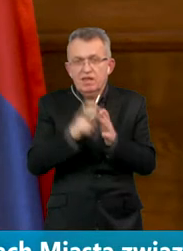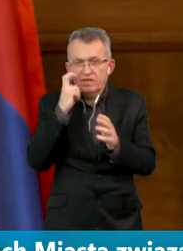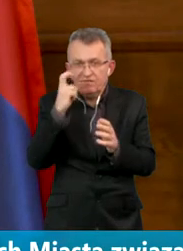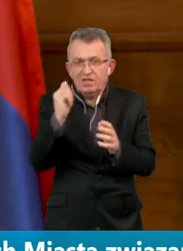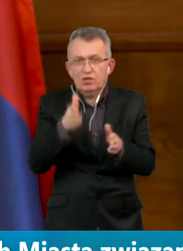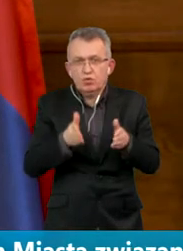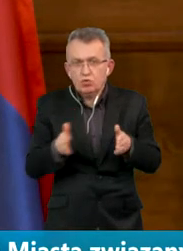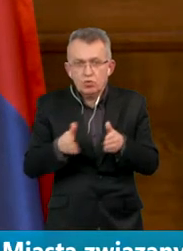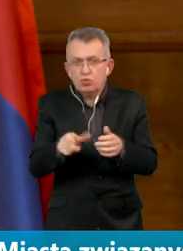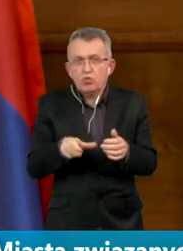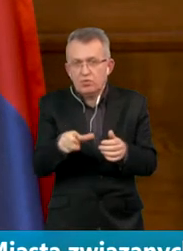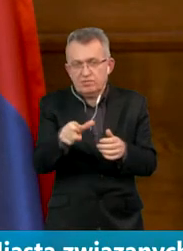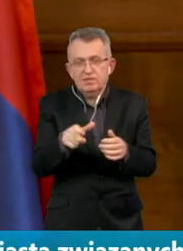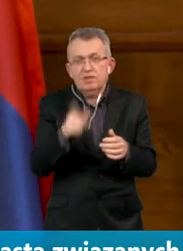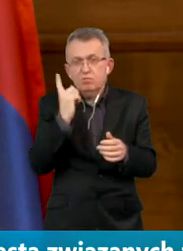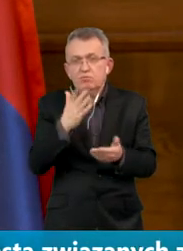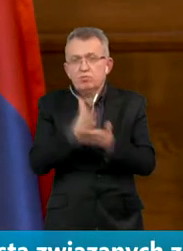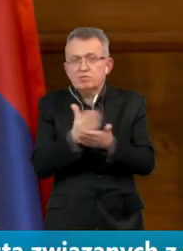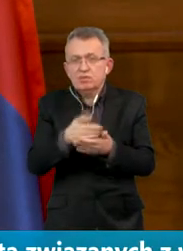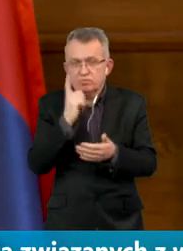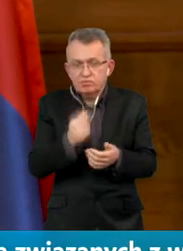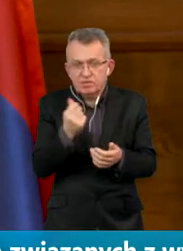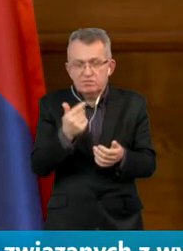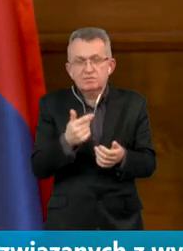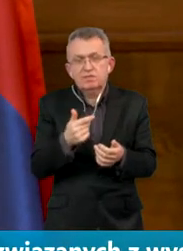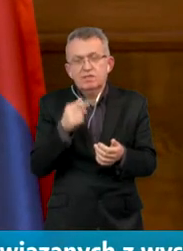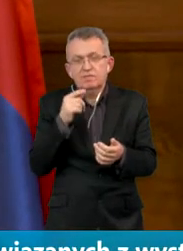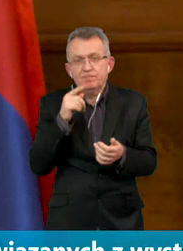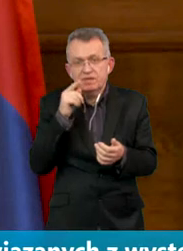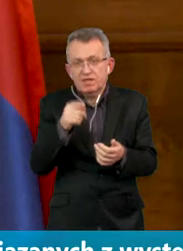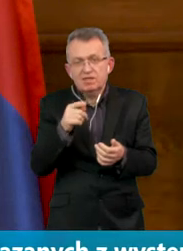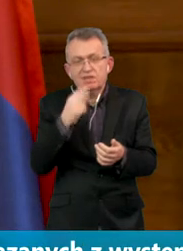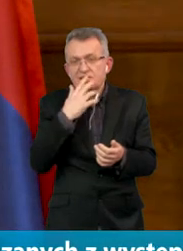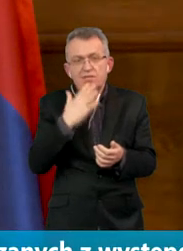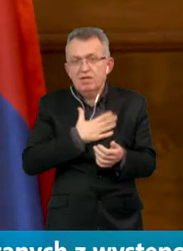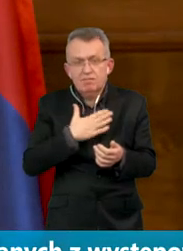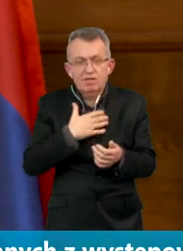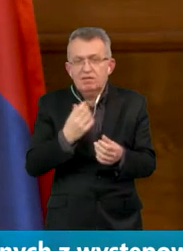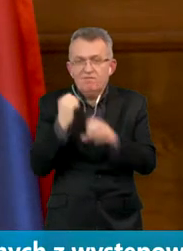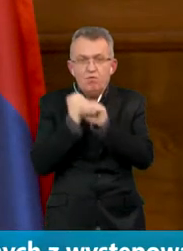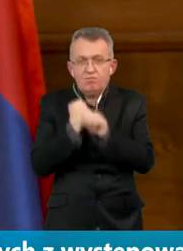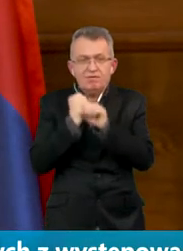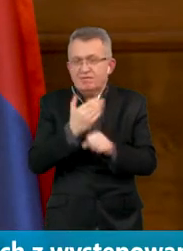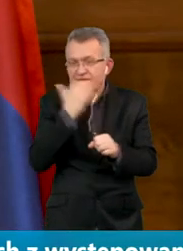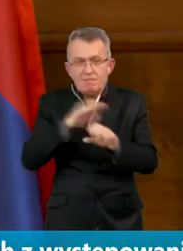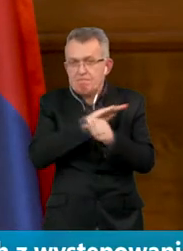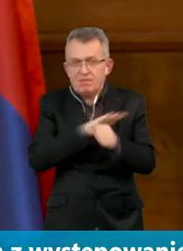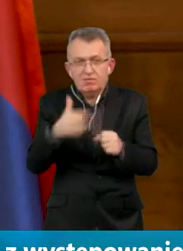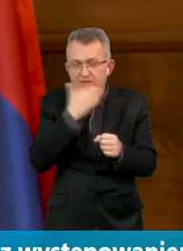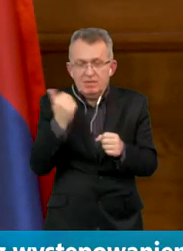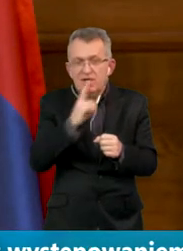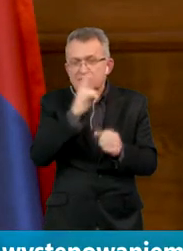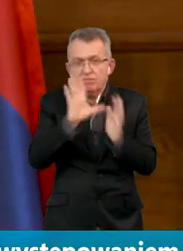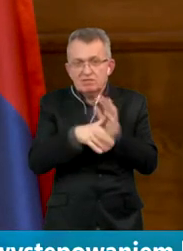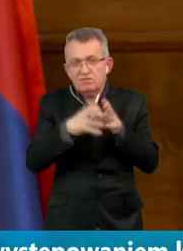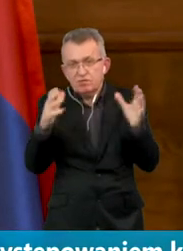torowiska. No i wtedy musimy te pieniądze podzielić, więc nie mamy nieograniczonego worka, tylko każde miasto, w zależności od